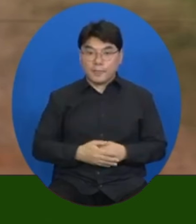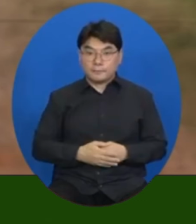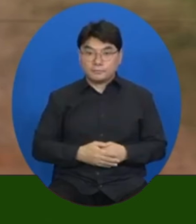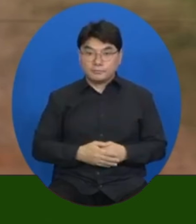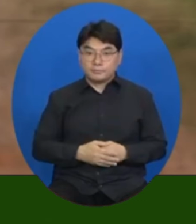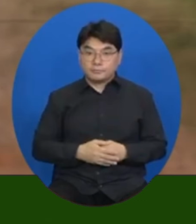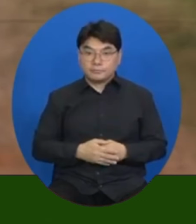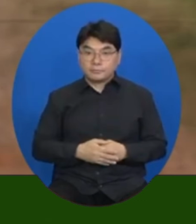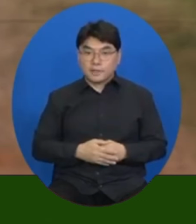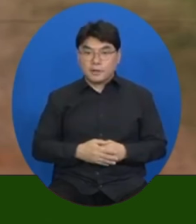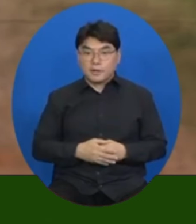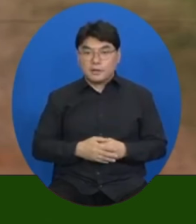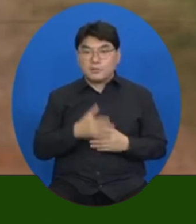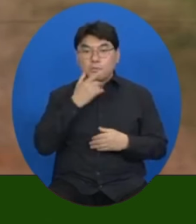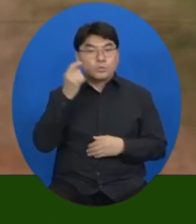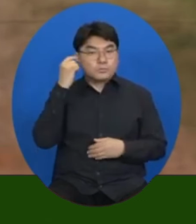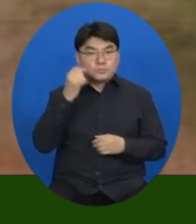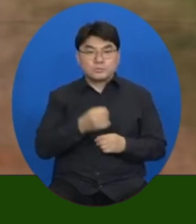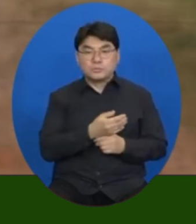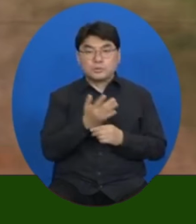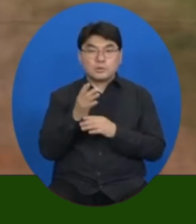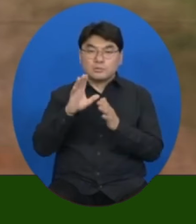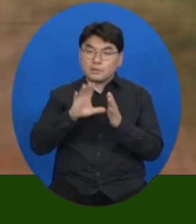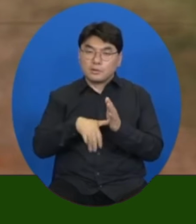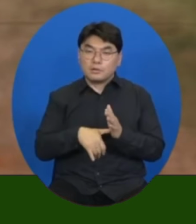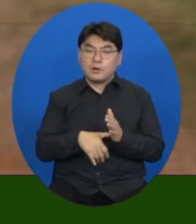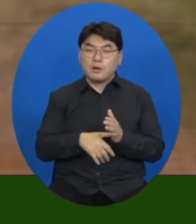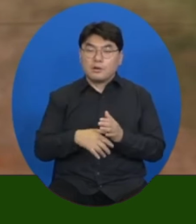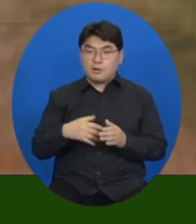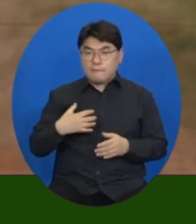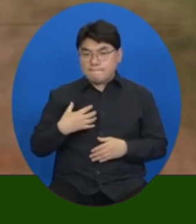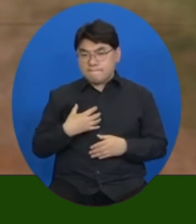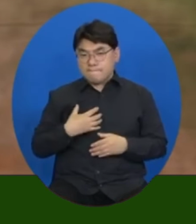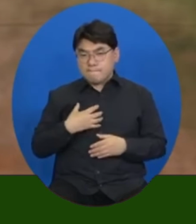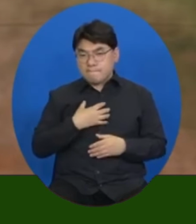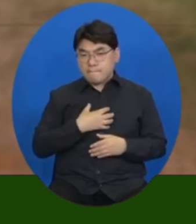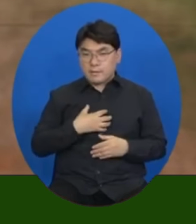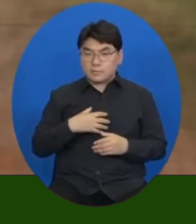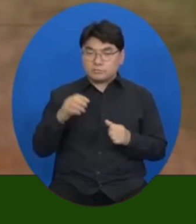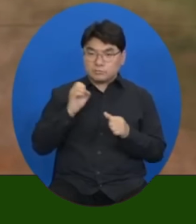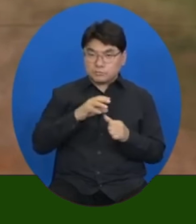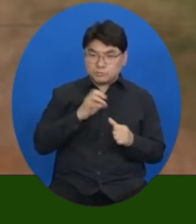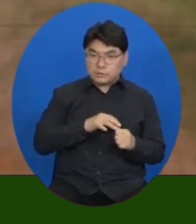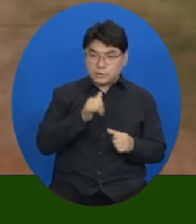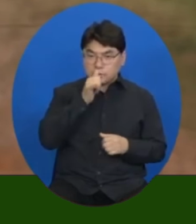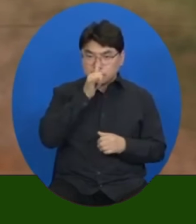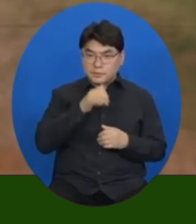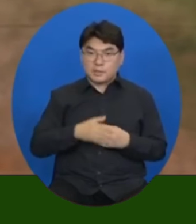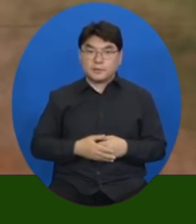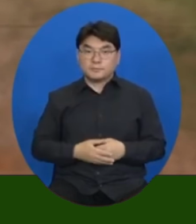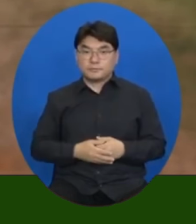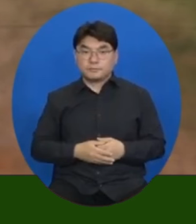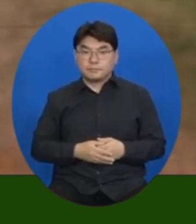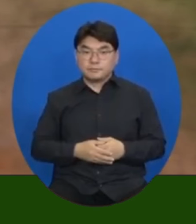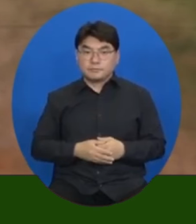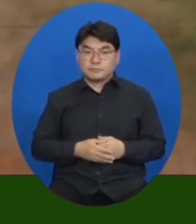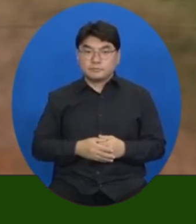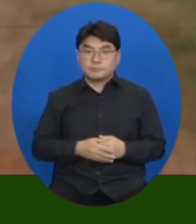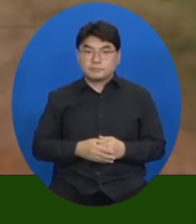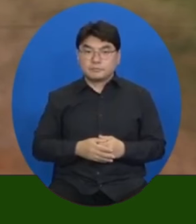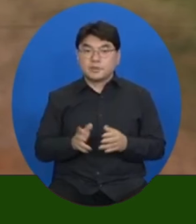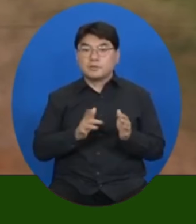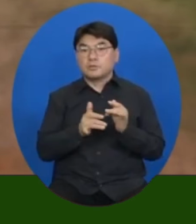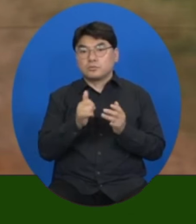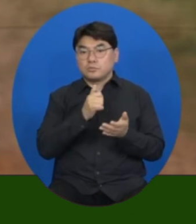때는 많은 저항이 있습니다 예수님만이 구원의 유일한 길이라고 하면 많이 듣는 이야기가 말씀드린 대로 아 이거 너무나